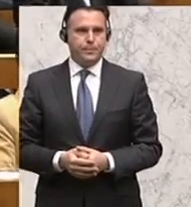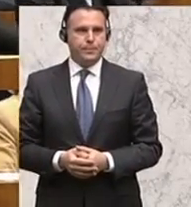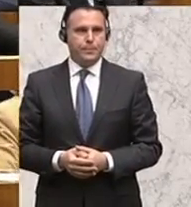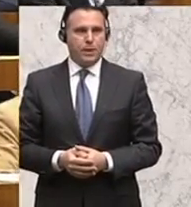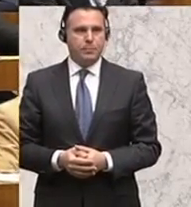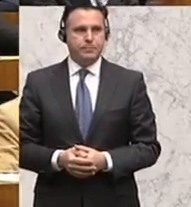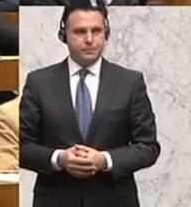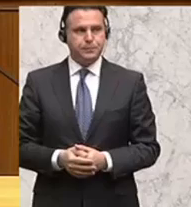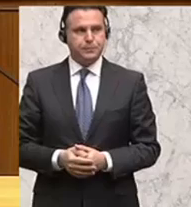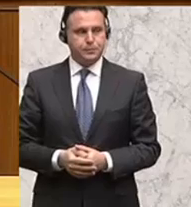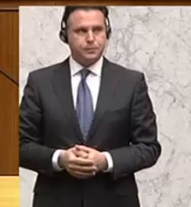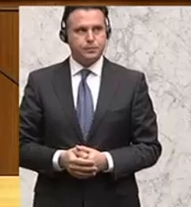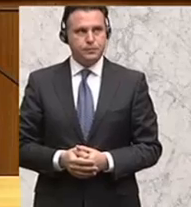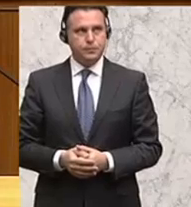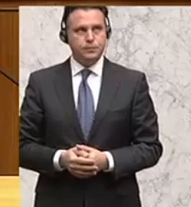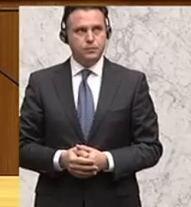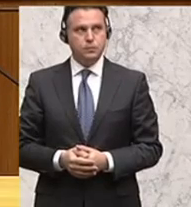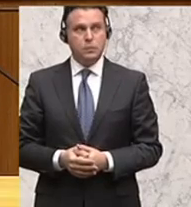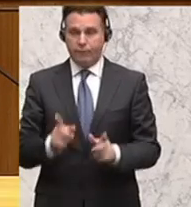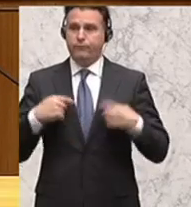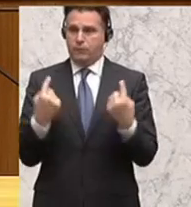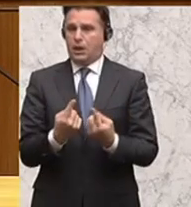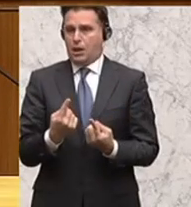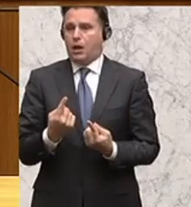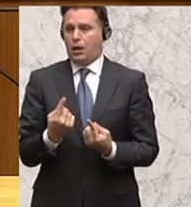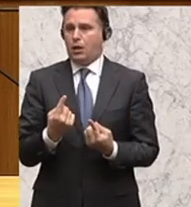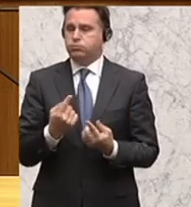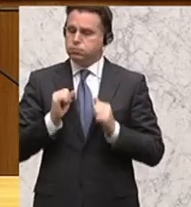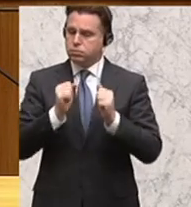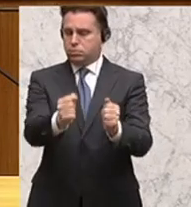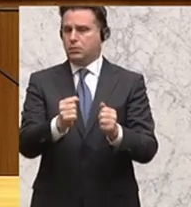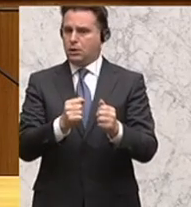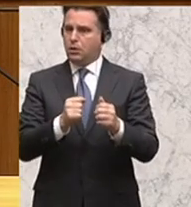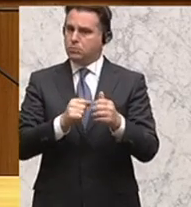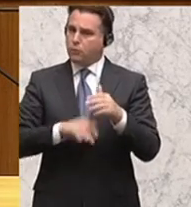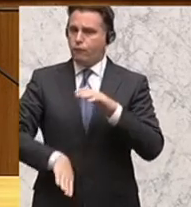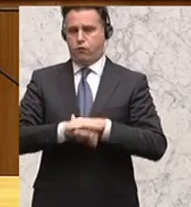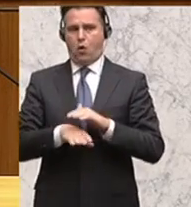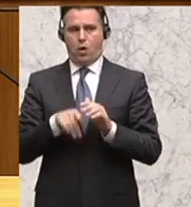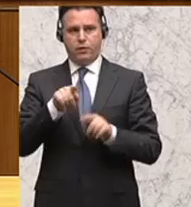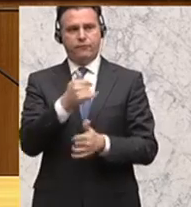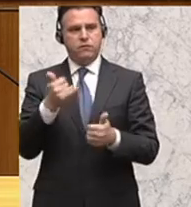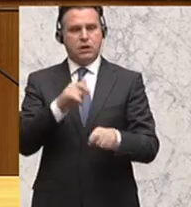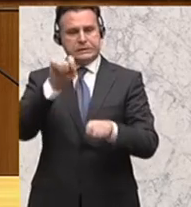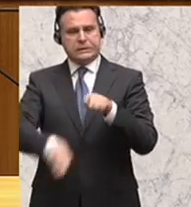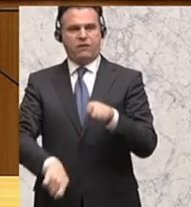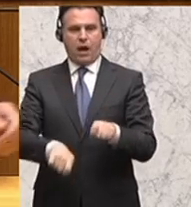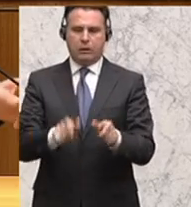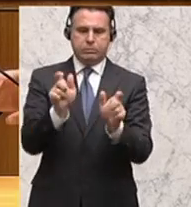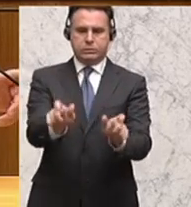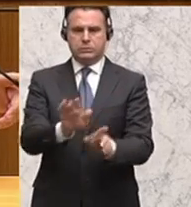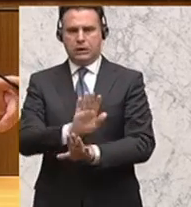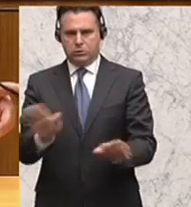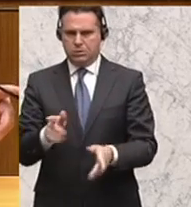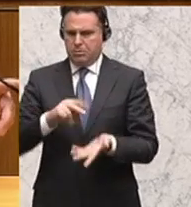Und ja, natürlich möchte ich festhalten, dass wir von unserer Seite alles versuchen und unternehmen werden, diese Zwangsverordnung zu Fall zu